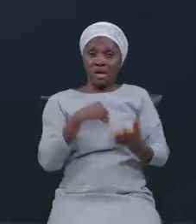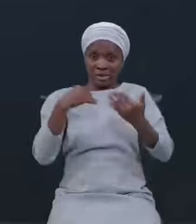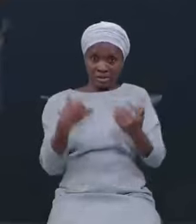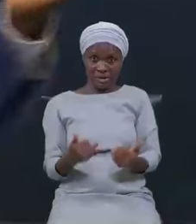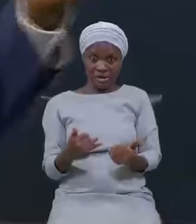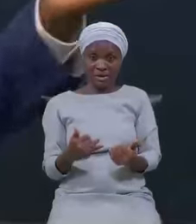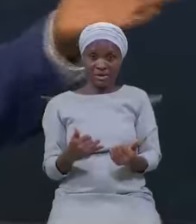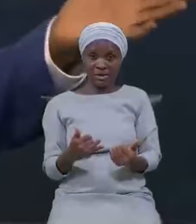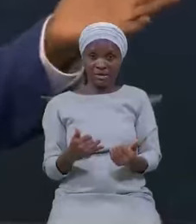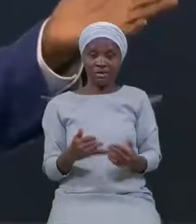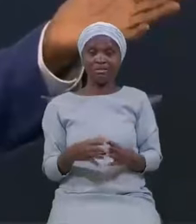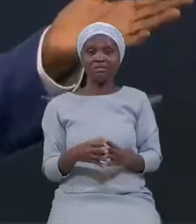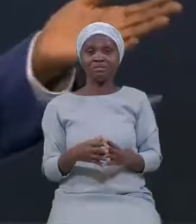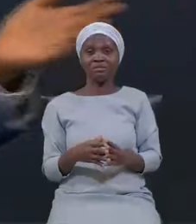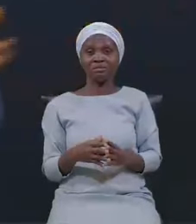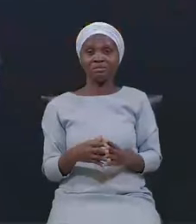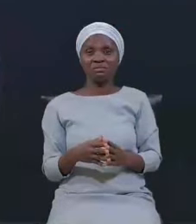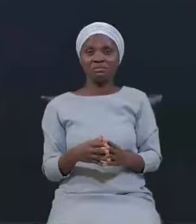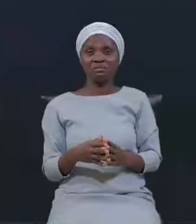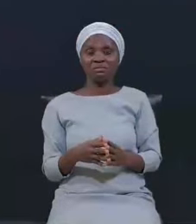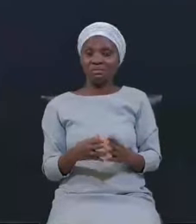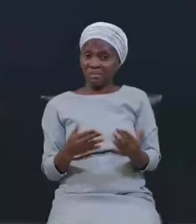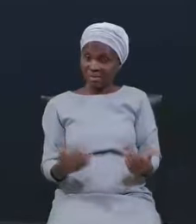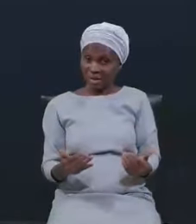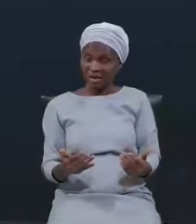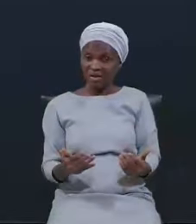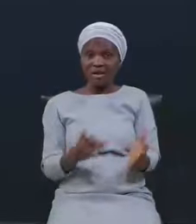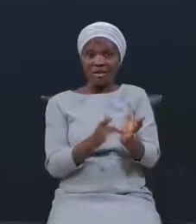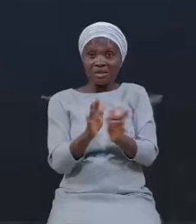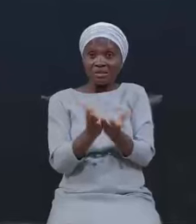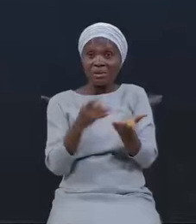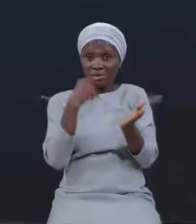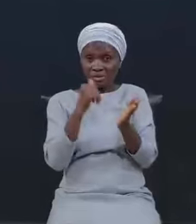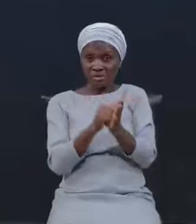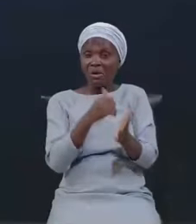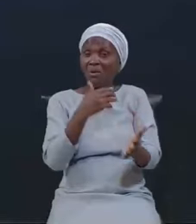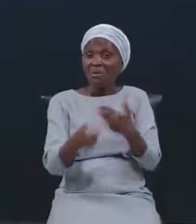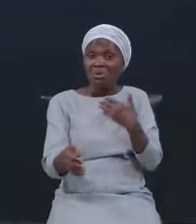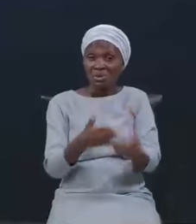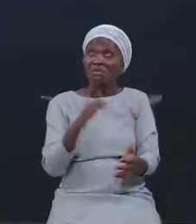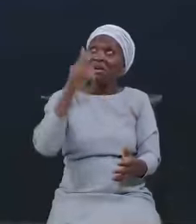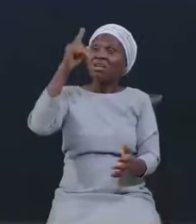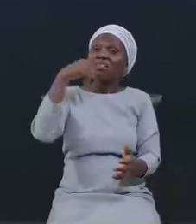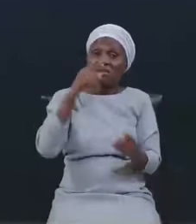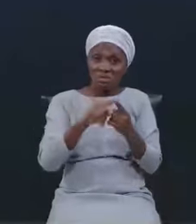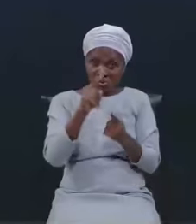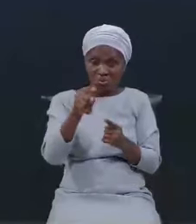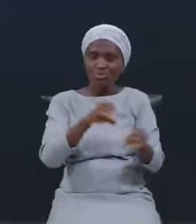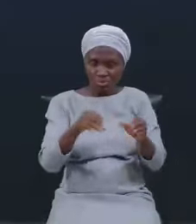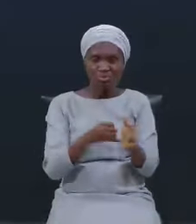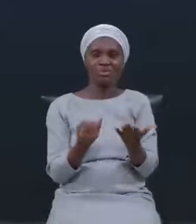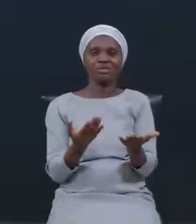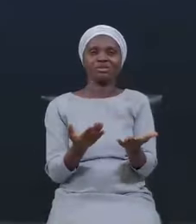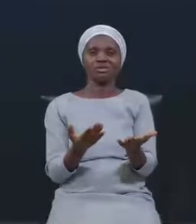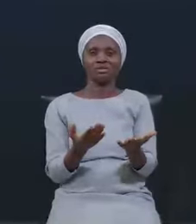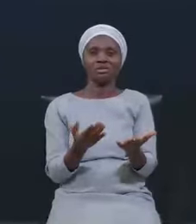tout ce qu'il dit, tout ce qu'il te dit, fais-le. Il veut que tu lui donnes ton